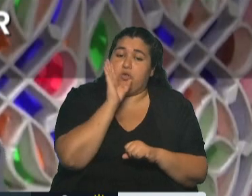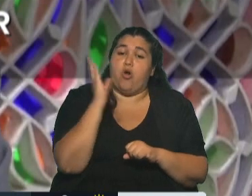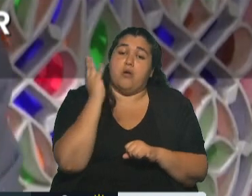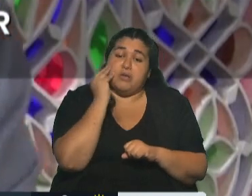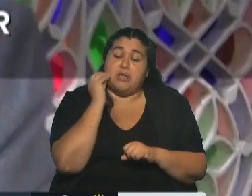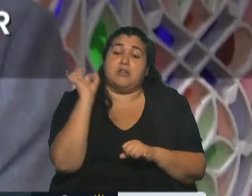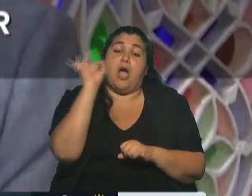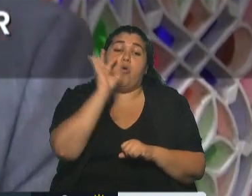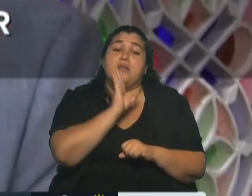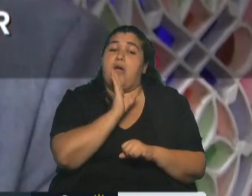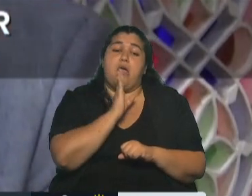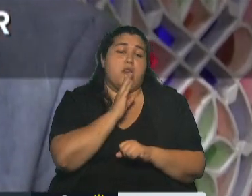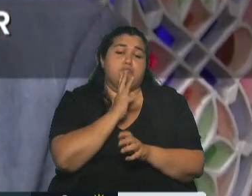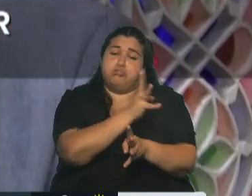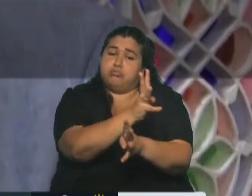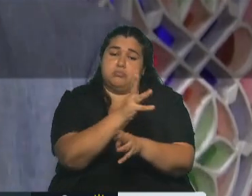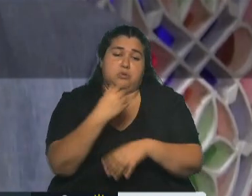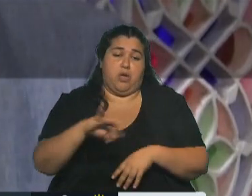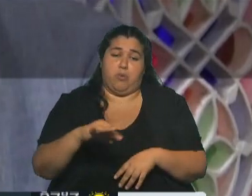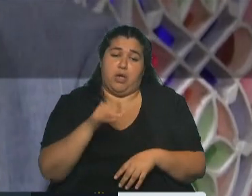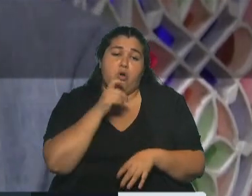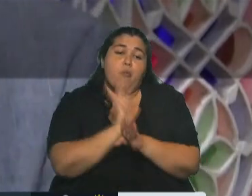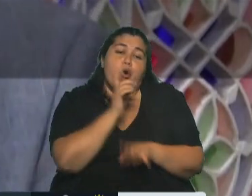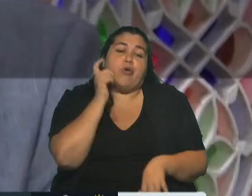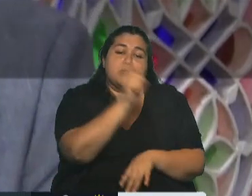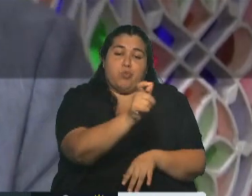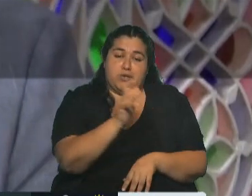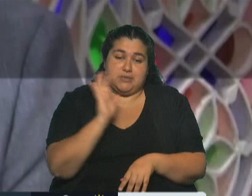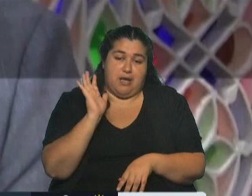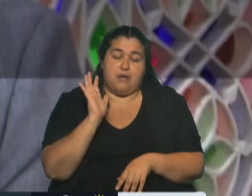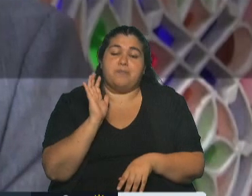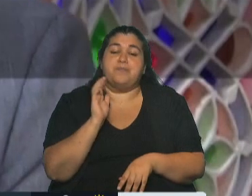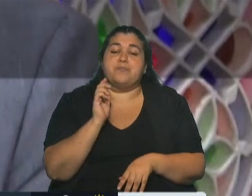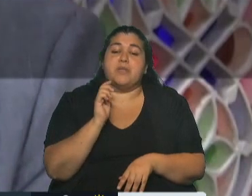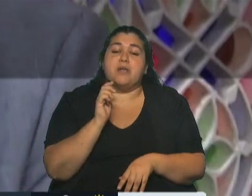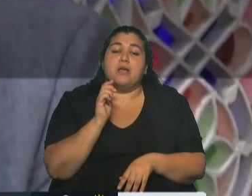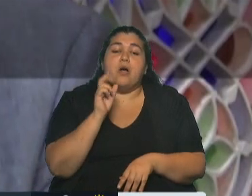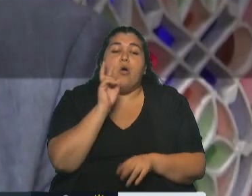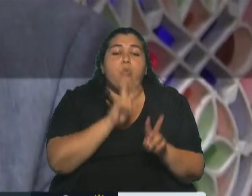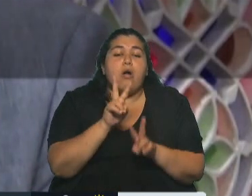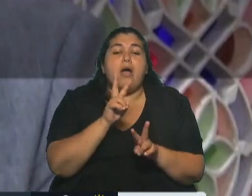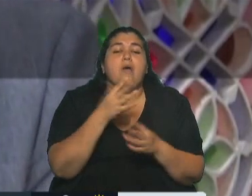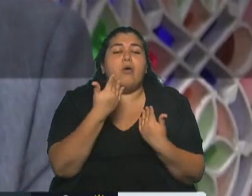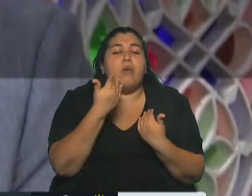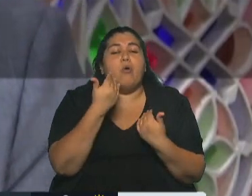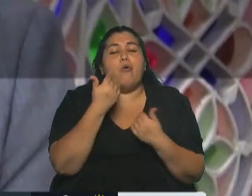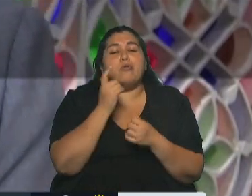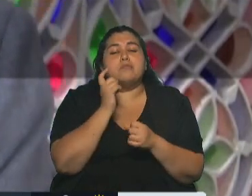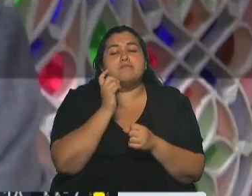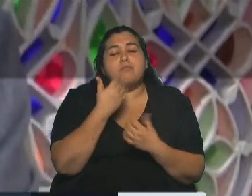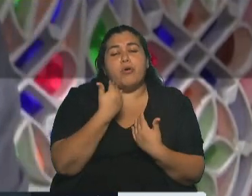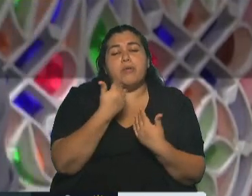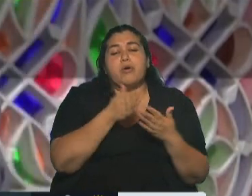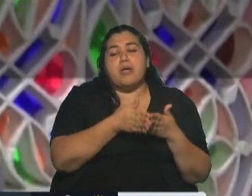أمريكي بريطاني إسرائيلي كان من كان، وبالتالي ومصممون على ما بدأنا به، وهو منع